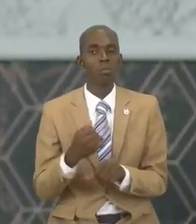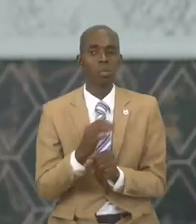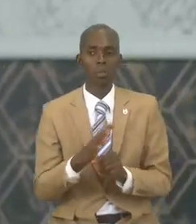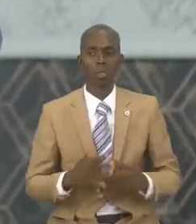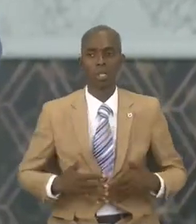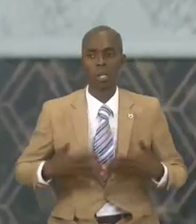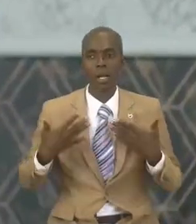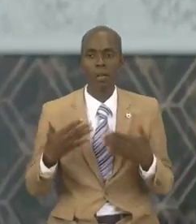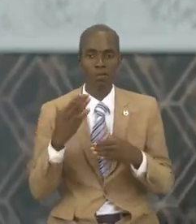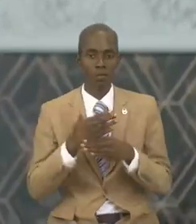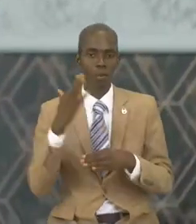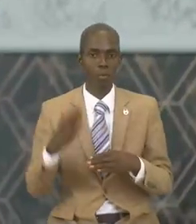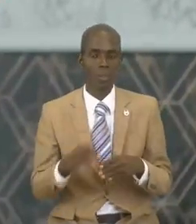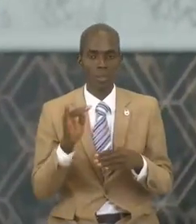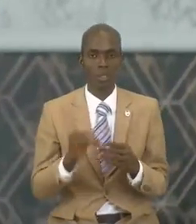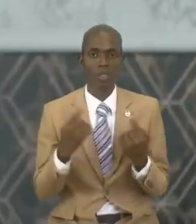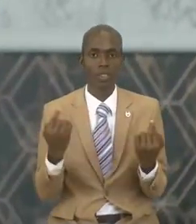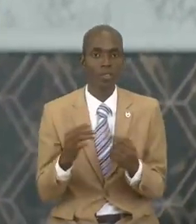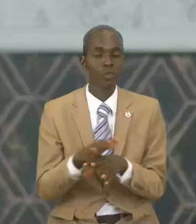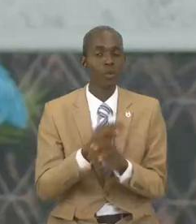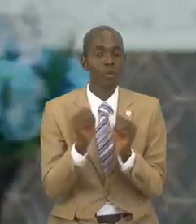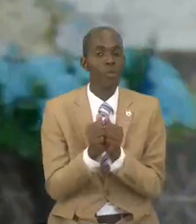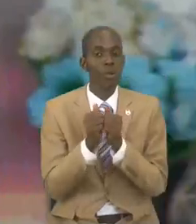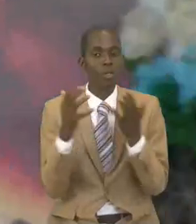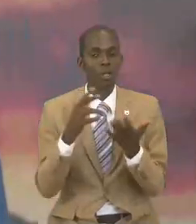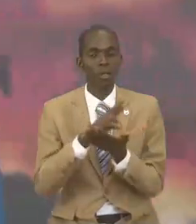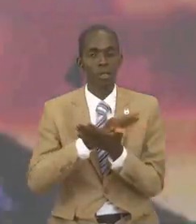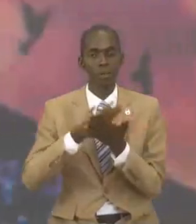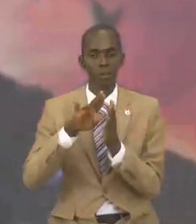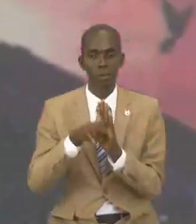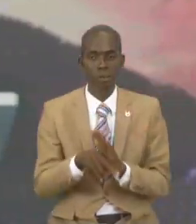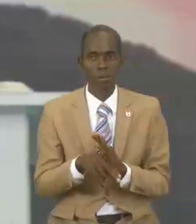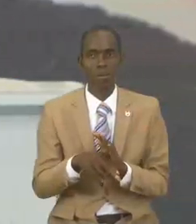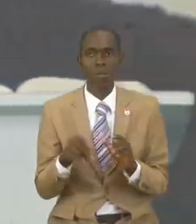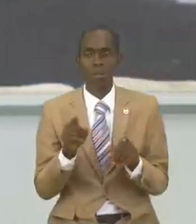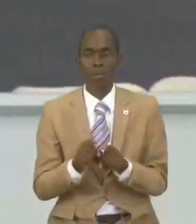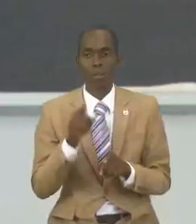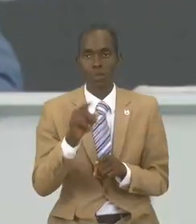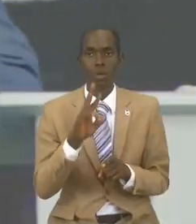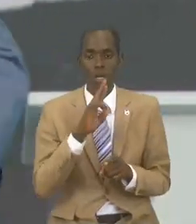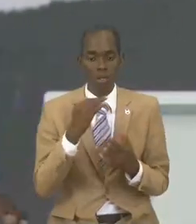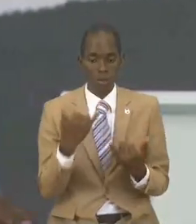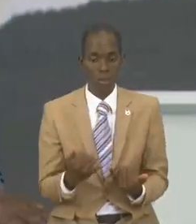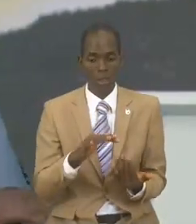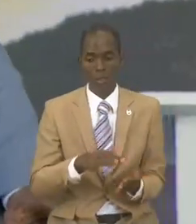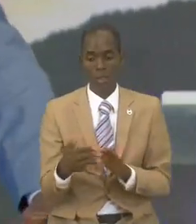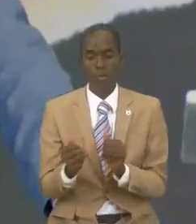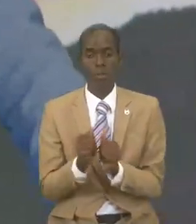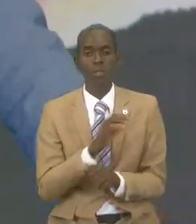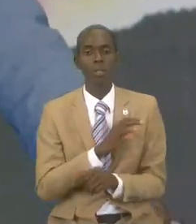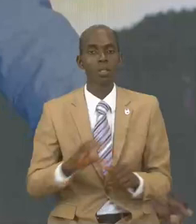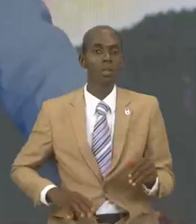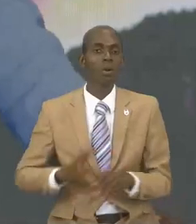choses qui ont rendu votre vie pécheresse sans la justice, vous êtes mort avec Christ, toutes